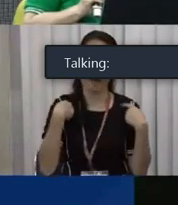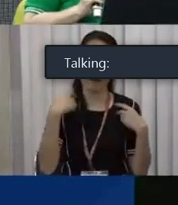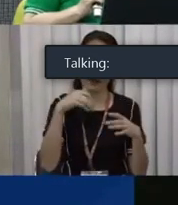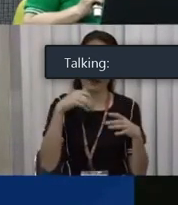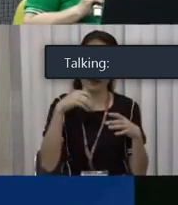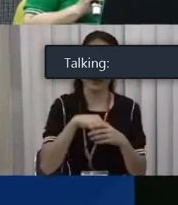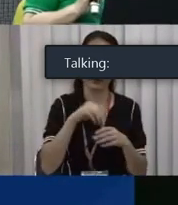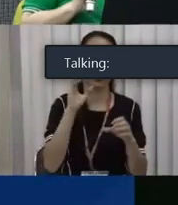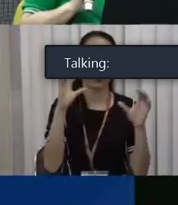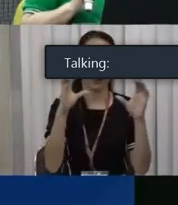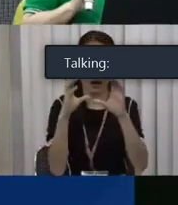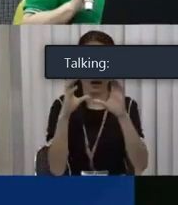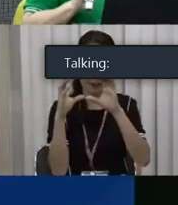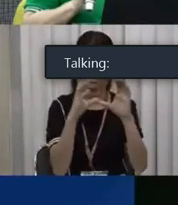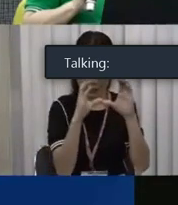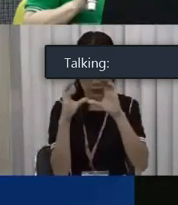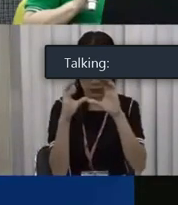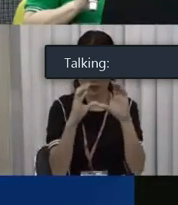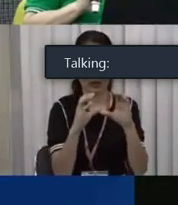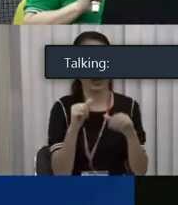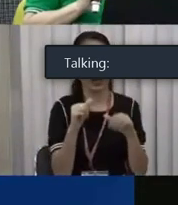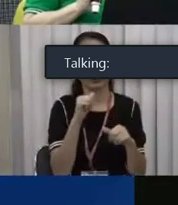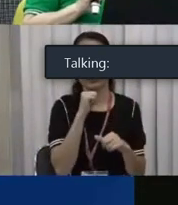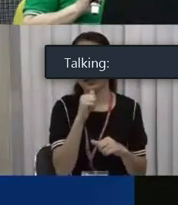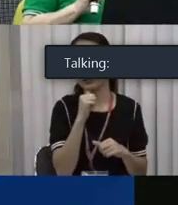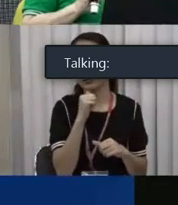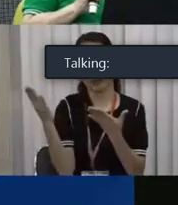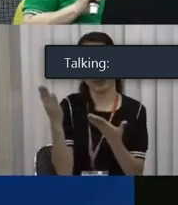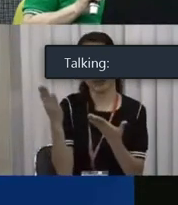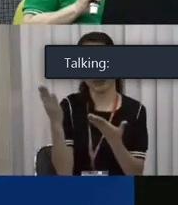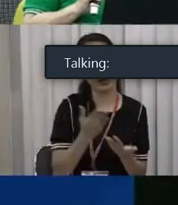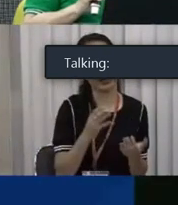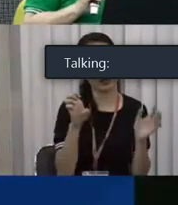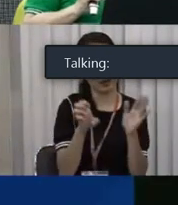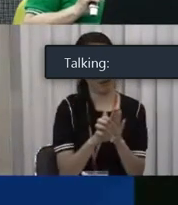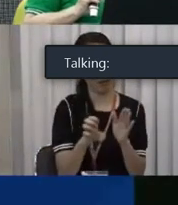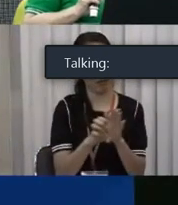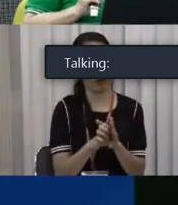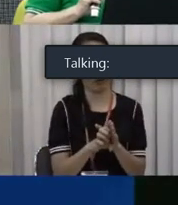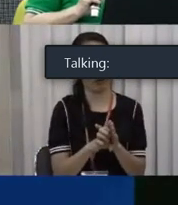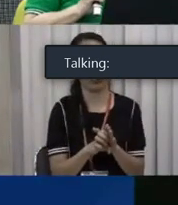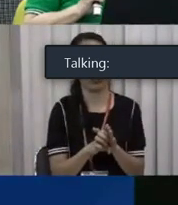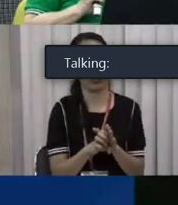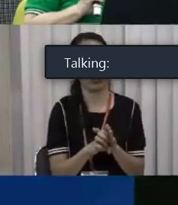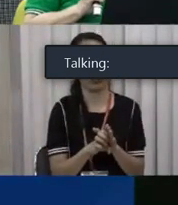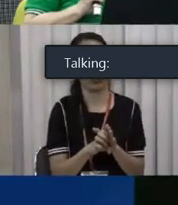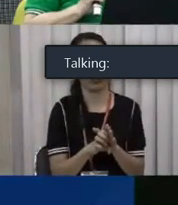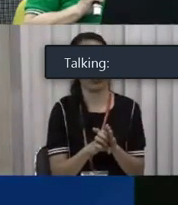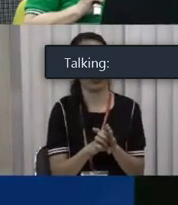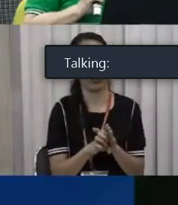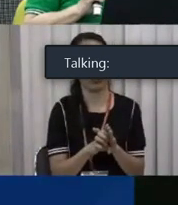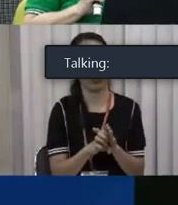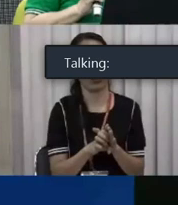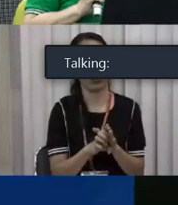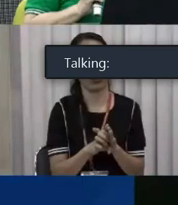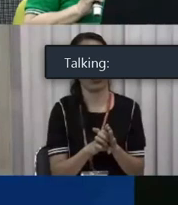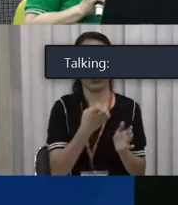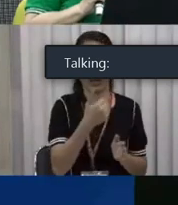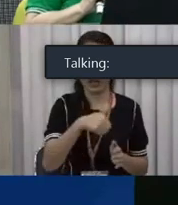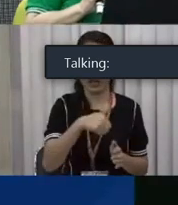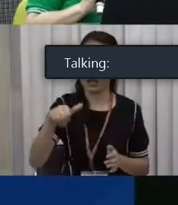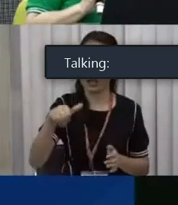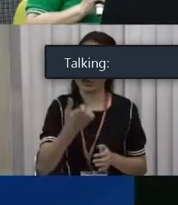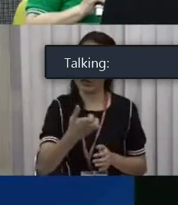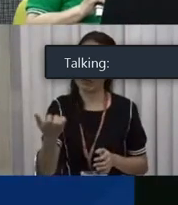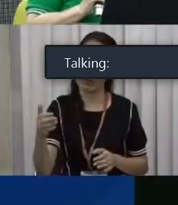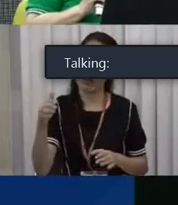og naa tay mga kanang imnonon nga tubig, dili ta magdagi na loan padong sa atong balay kay para na facility sa